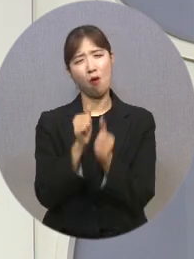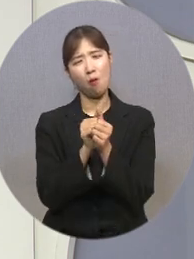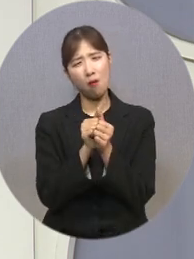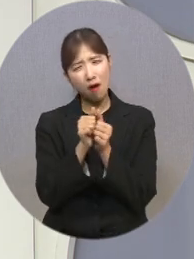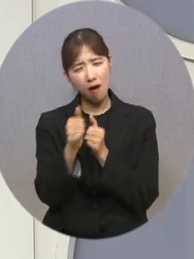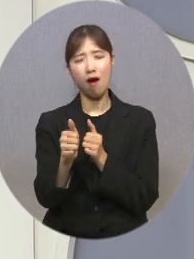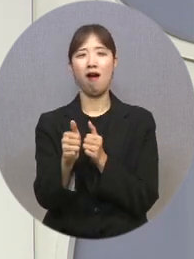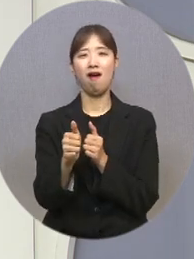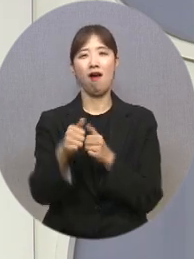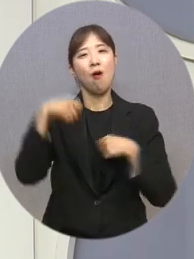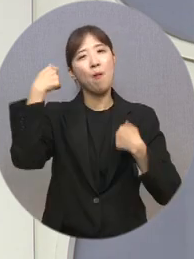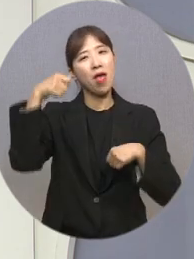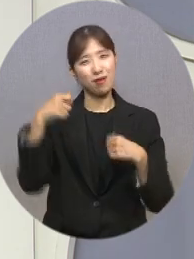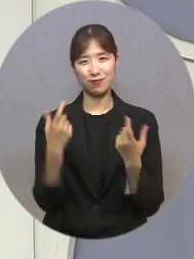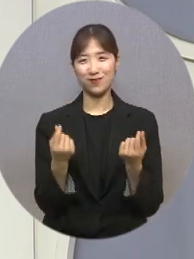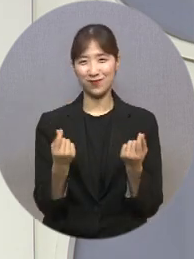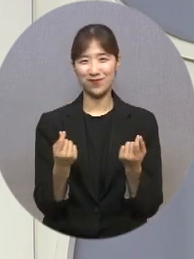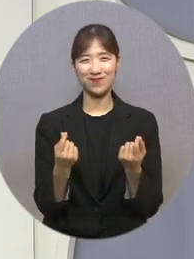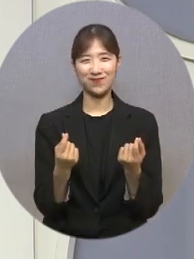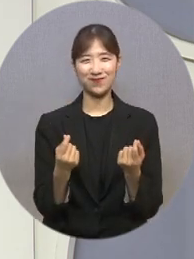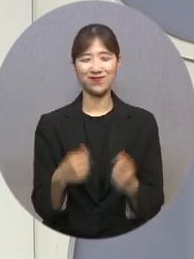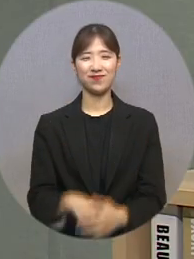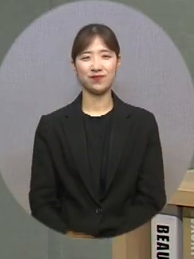생기셔서 배우 같습니다.